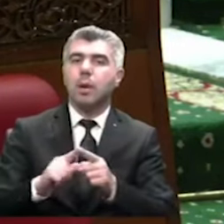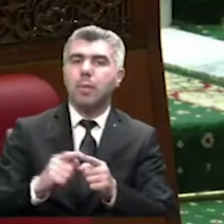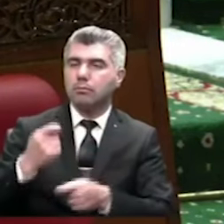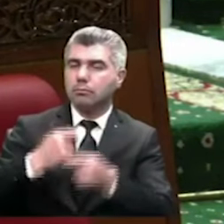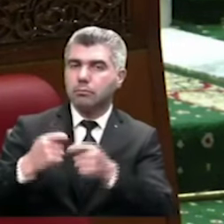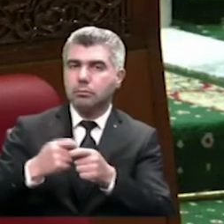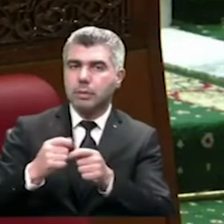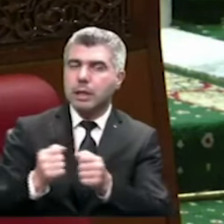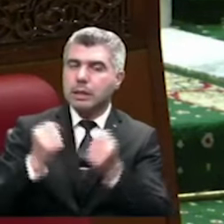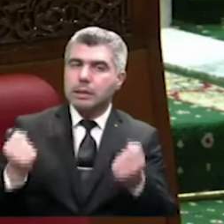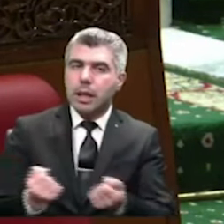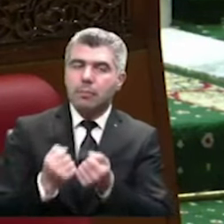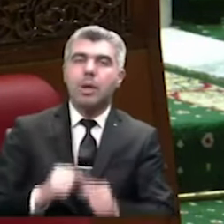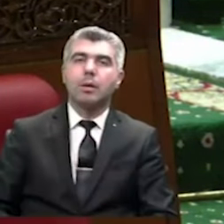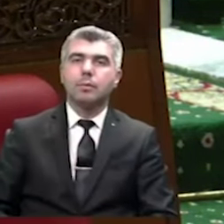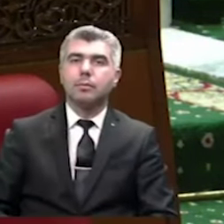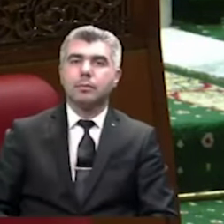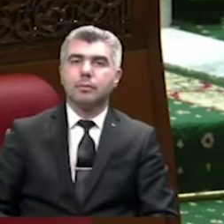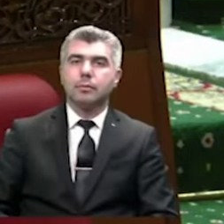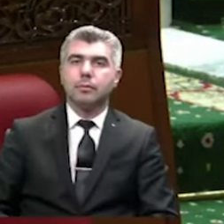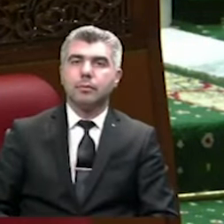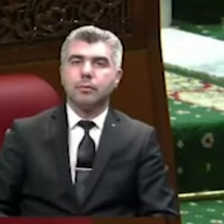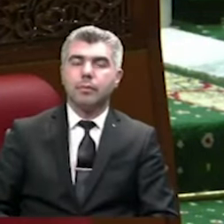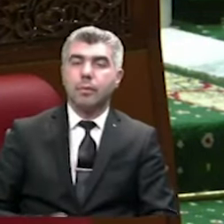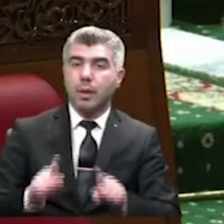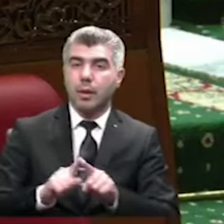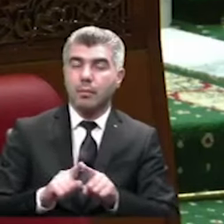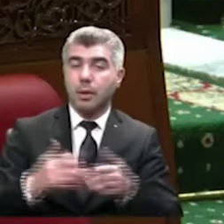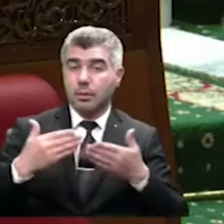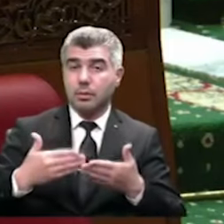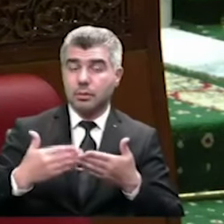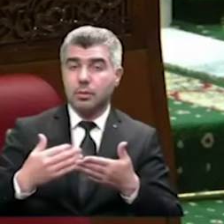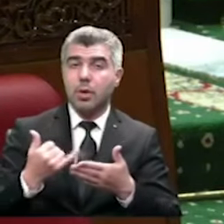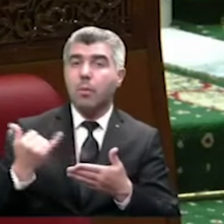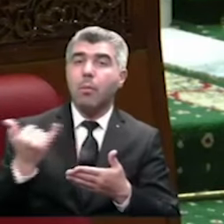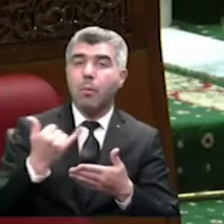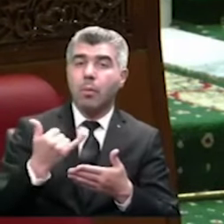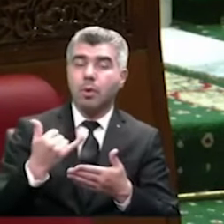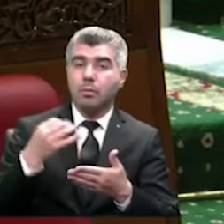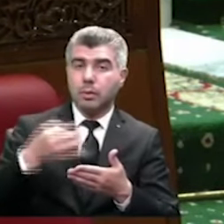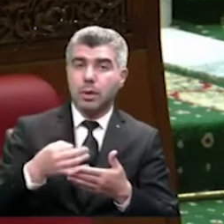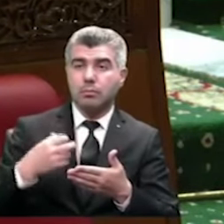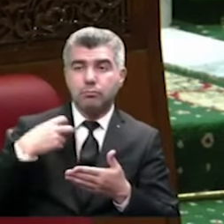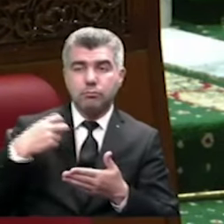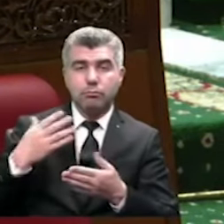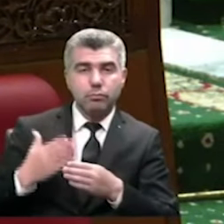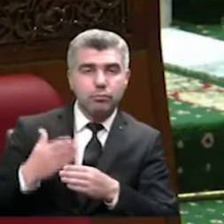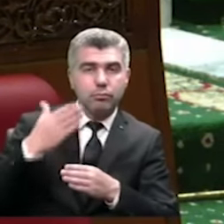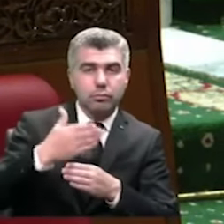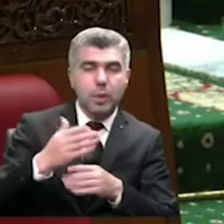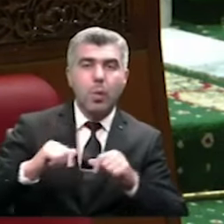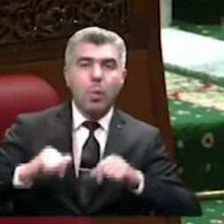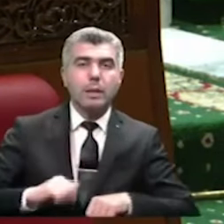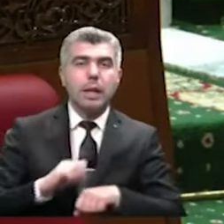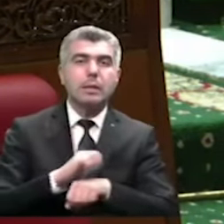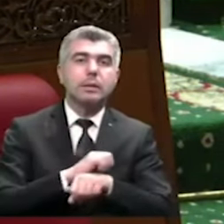الاقتصادي والتنموي. وانسجاما مع الفرص الاستثمارية الهائلة التي تتيحها هذه الأراضي، فإن مصالح وزارة